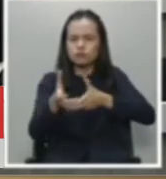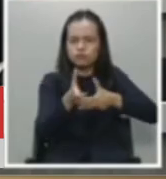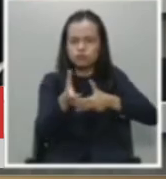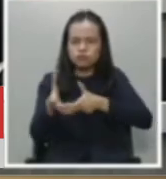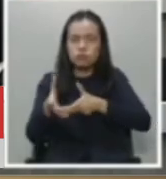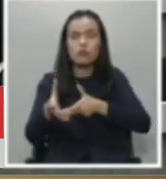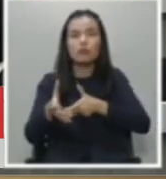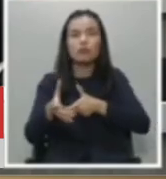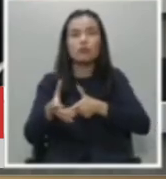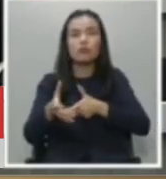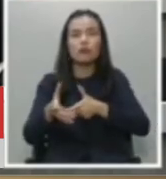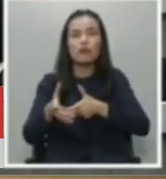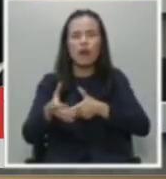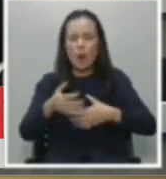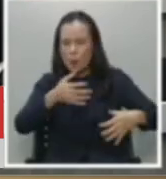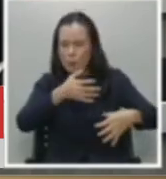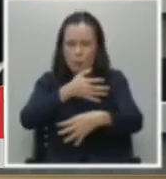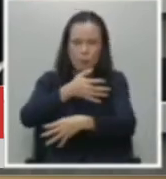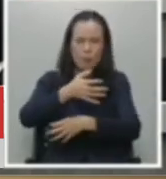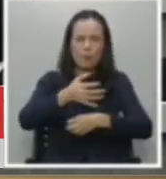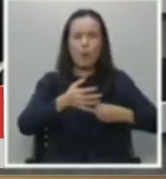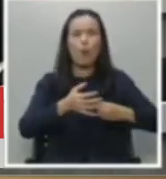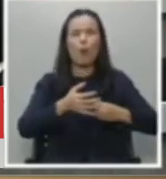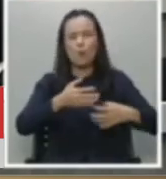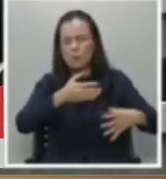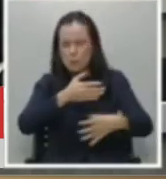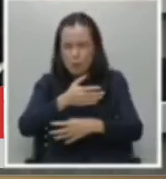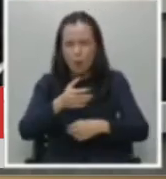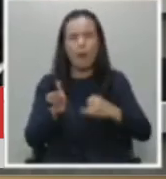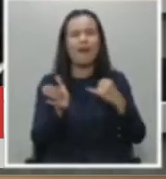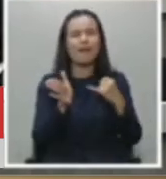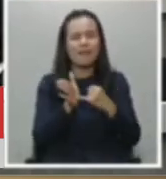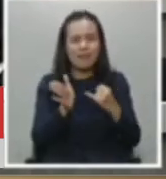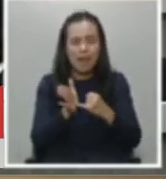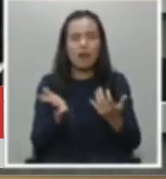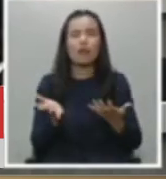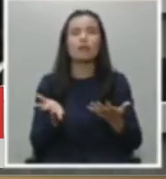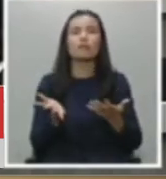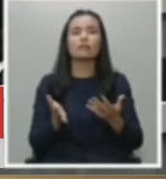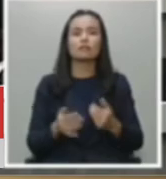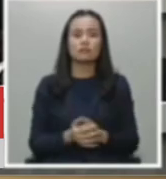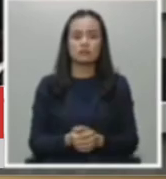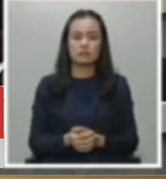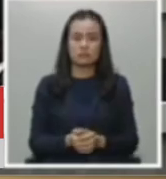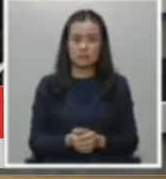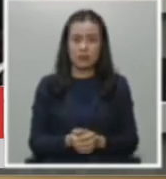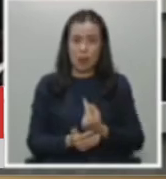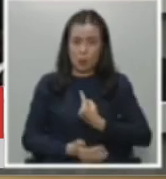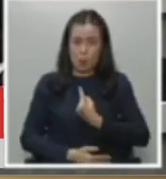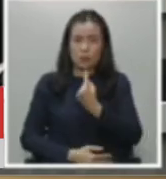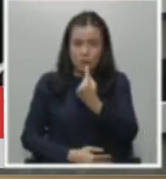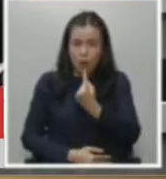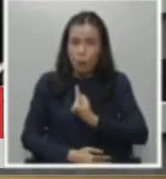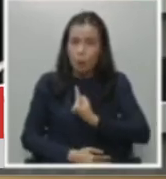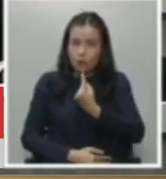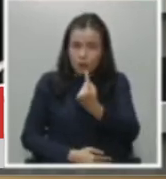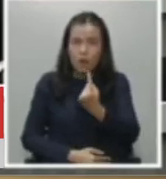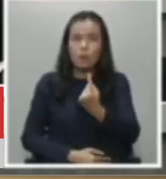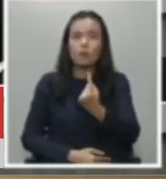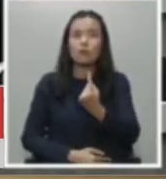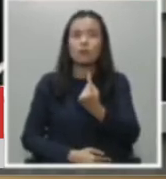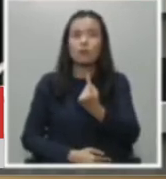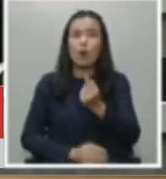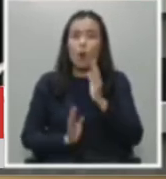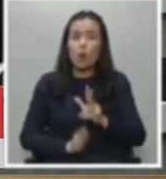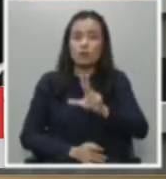ธปล้นได้มากขนาดนี้ปล้นได้ง่ายขนาดนี้นี่มาคนเดียวท่านประธานถ้ามา